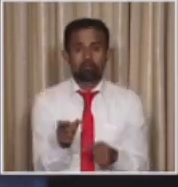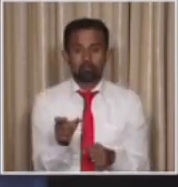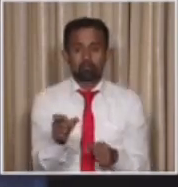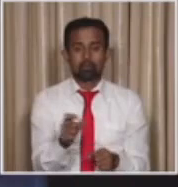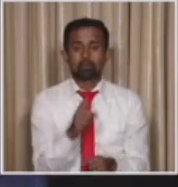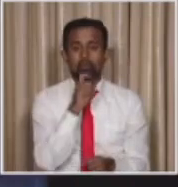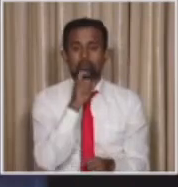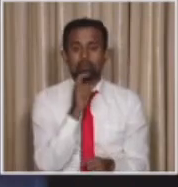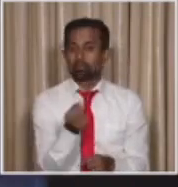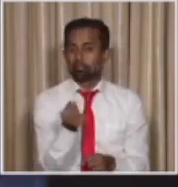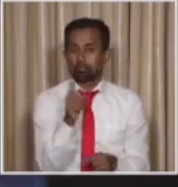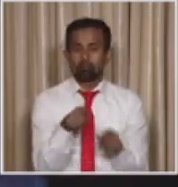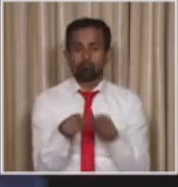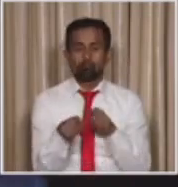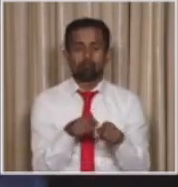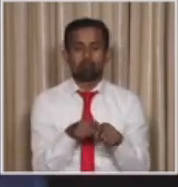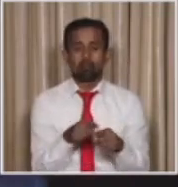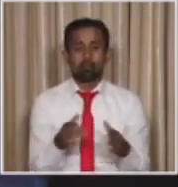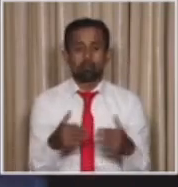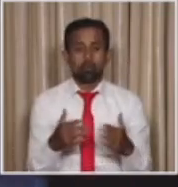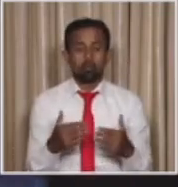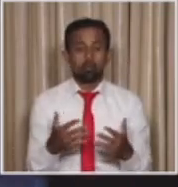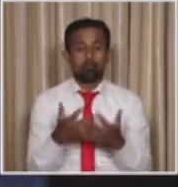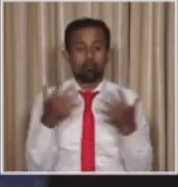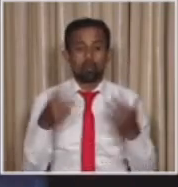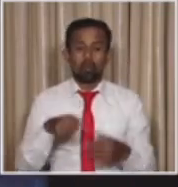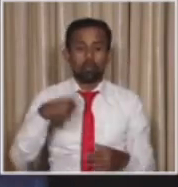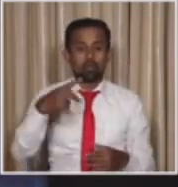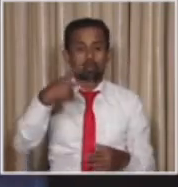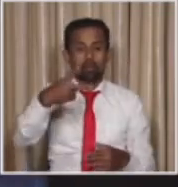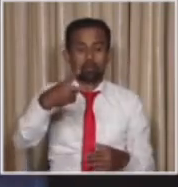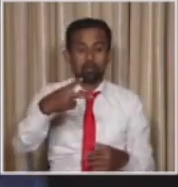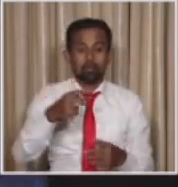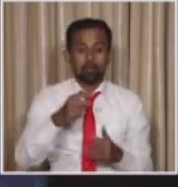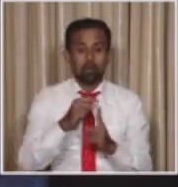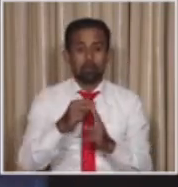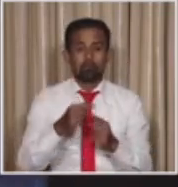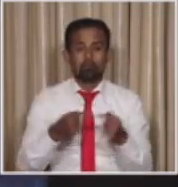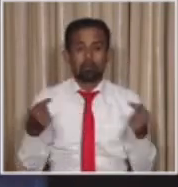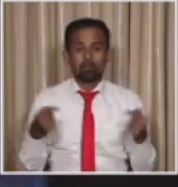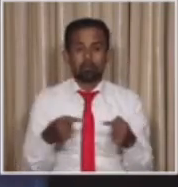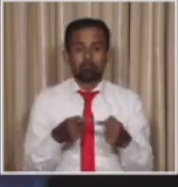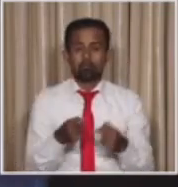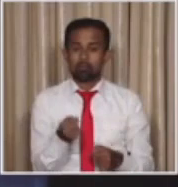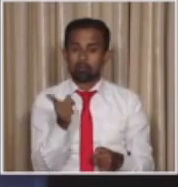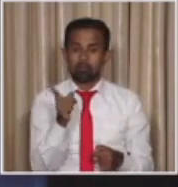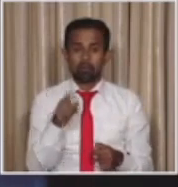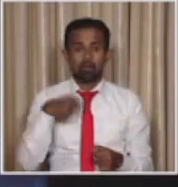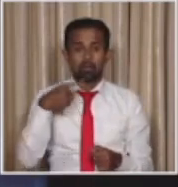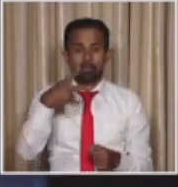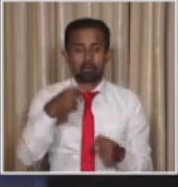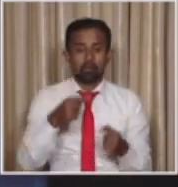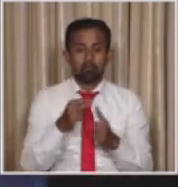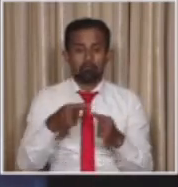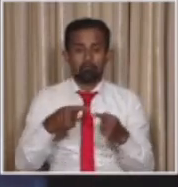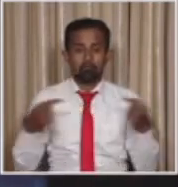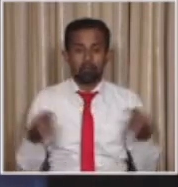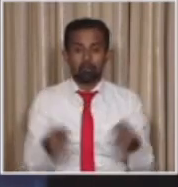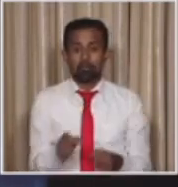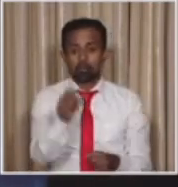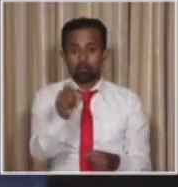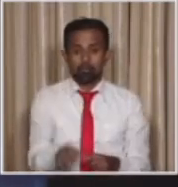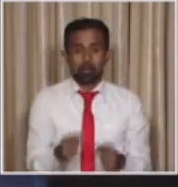අධිකරණයට තර්ජනය කරන වගේ තව විශාල දේවල් හෙටානි දෙනවා මේ විපක්ෂ මන්ත්‍රීවරුන්ට තැඟිල්ල දික් කරයි හෙටානි දෙනවට විපක්ෂ මන්ත්‍රීවරුන්ට කැයි